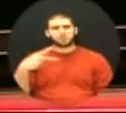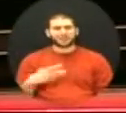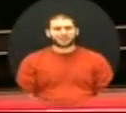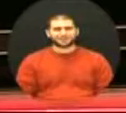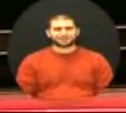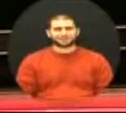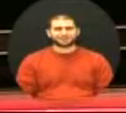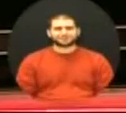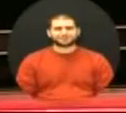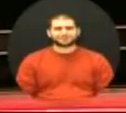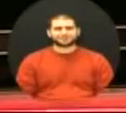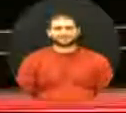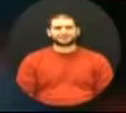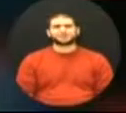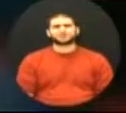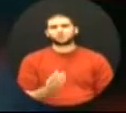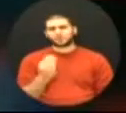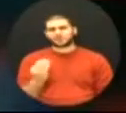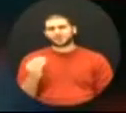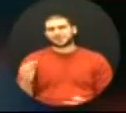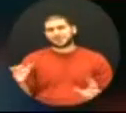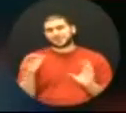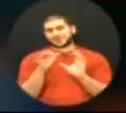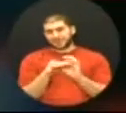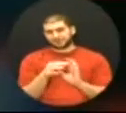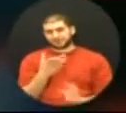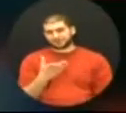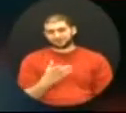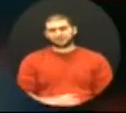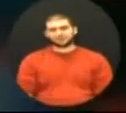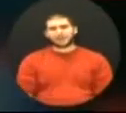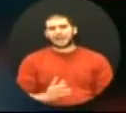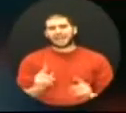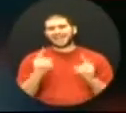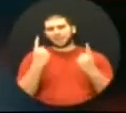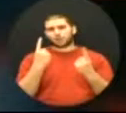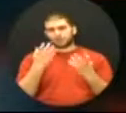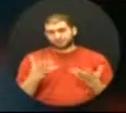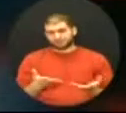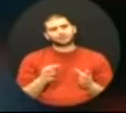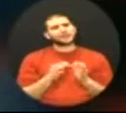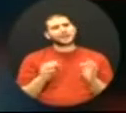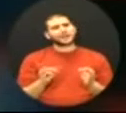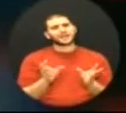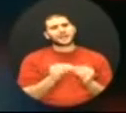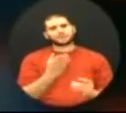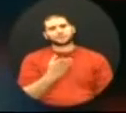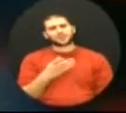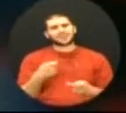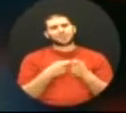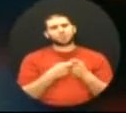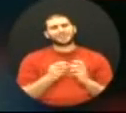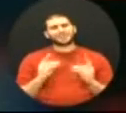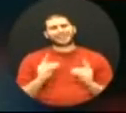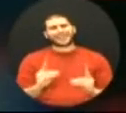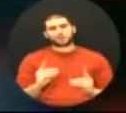טוב, כן. אבל תכף נחבר אותך גם לאירועים האלה, ונתחיל דווקא עם תנועת דרכנו,